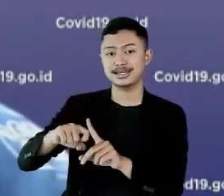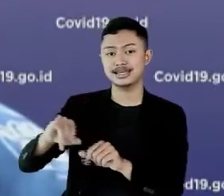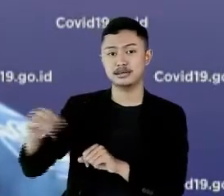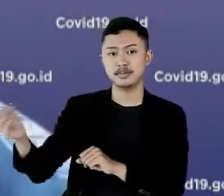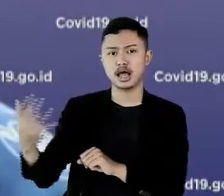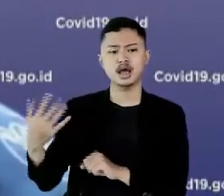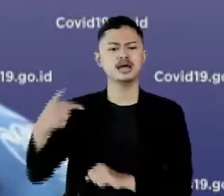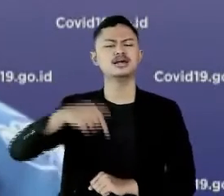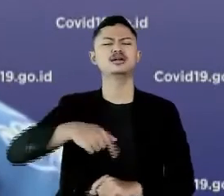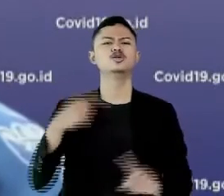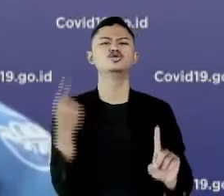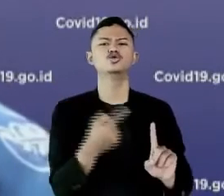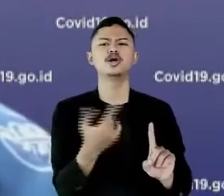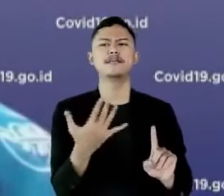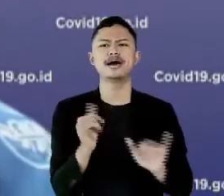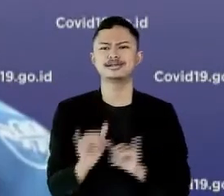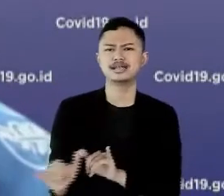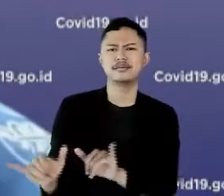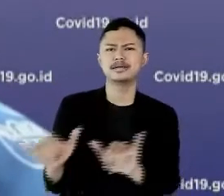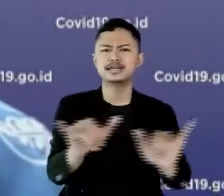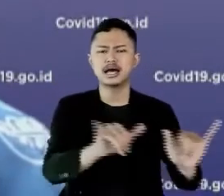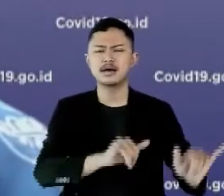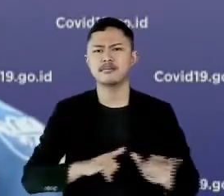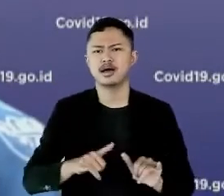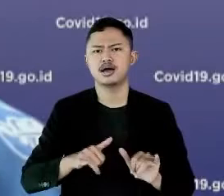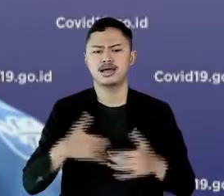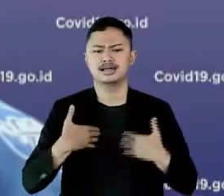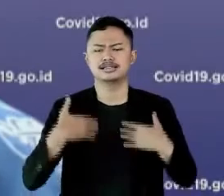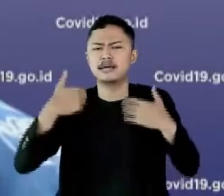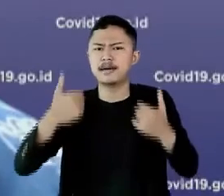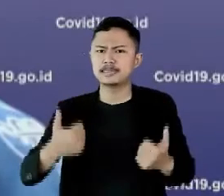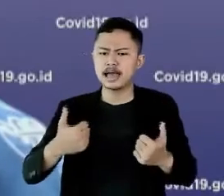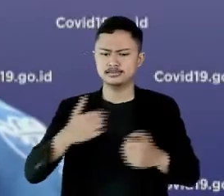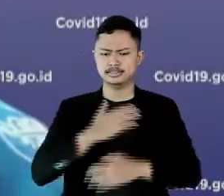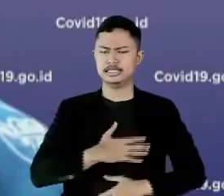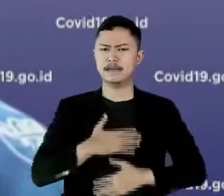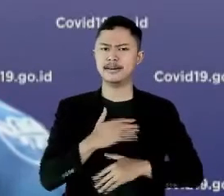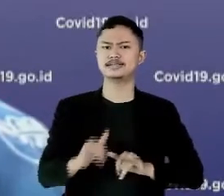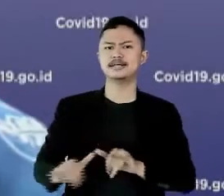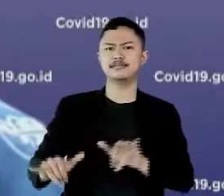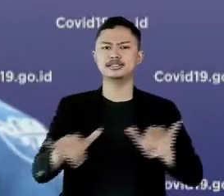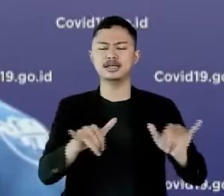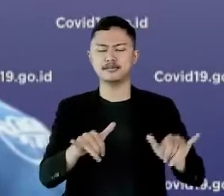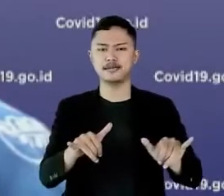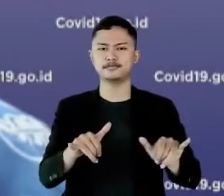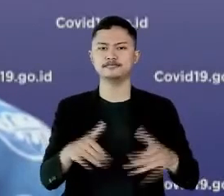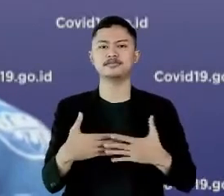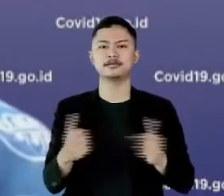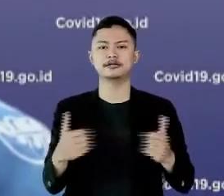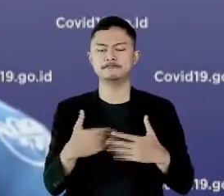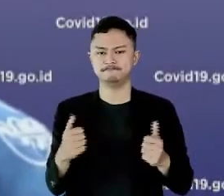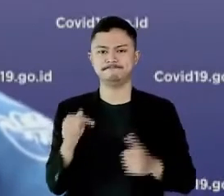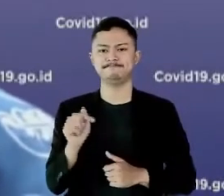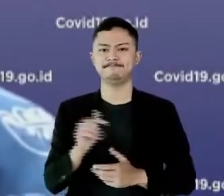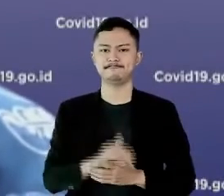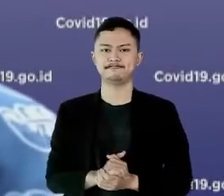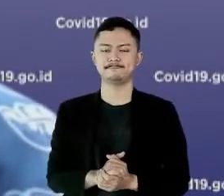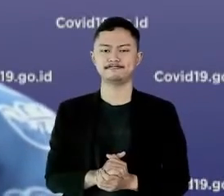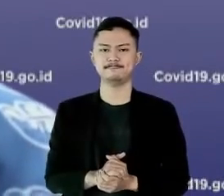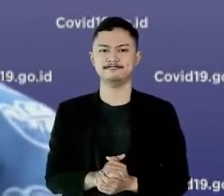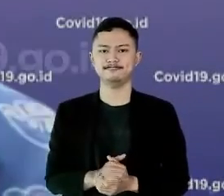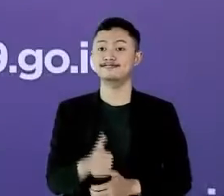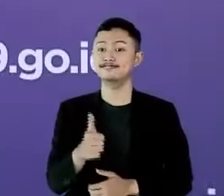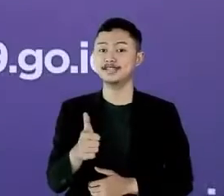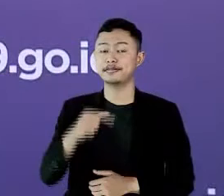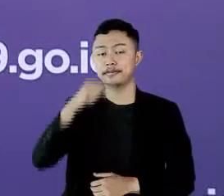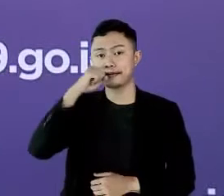kita bersama gitu kan. Ini untuk keselamatan dan kenyamanan kita bersama gitu. Itu yang dilakukan persiapan-persiapannya. Baik,